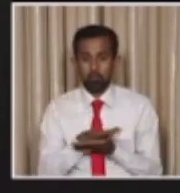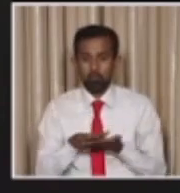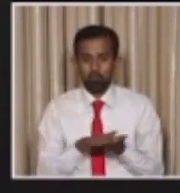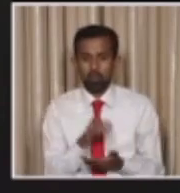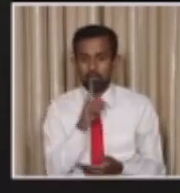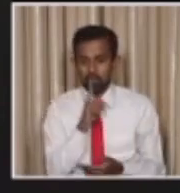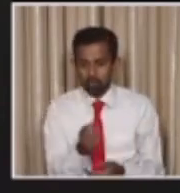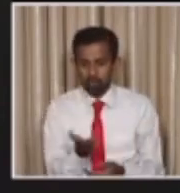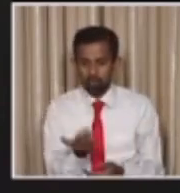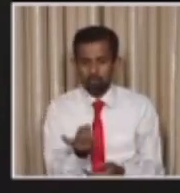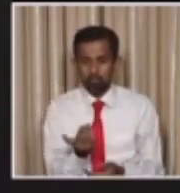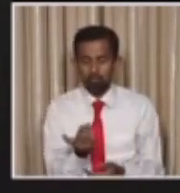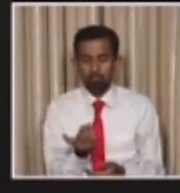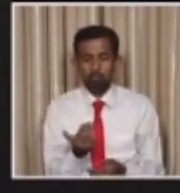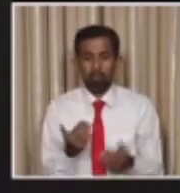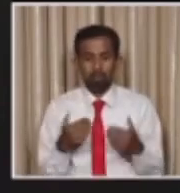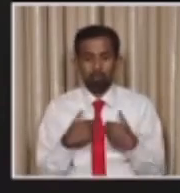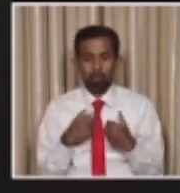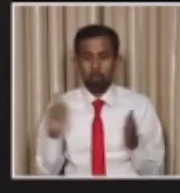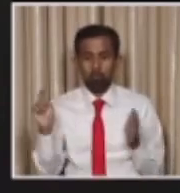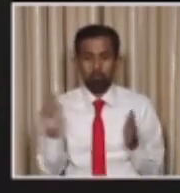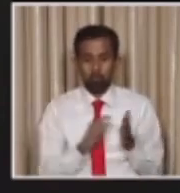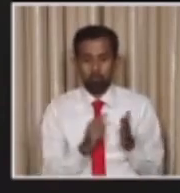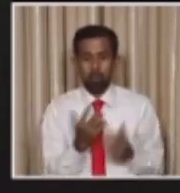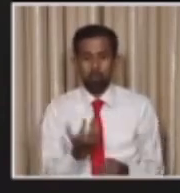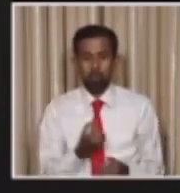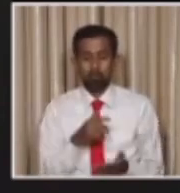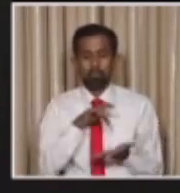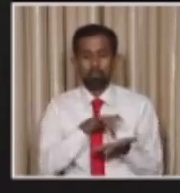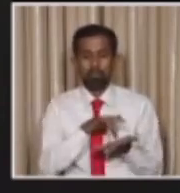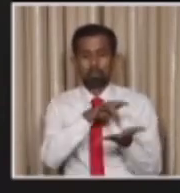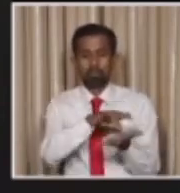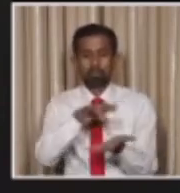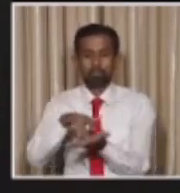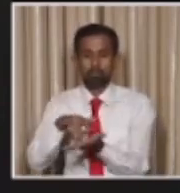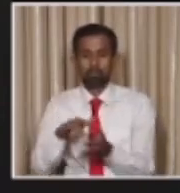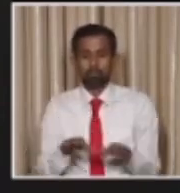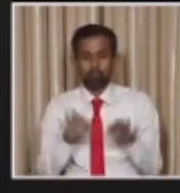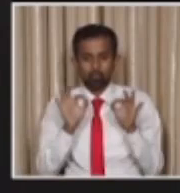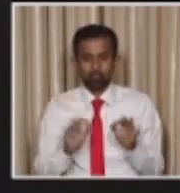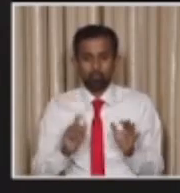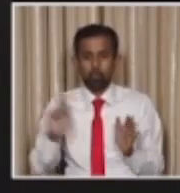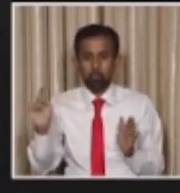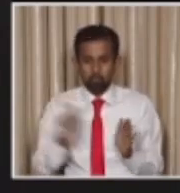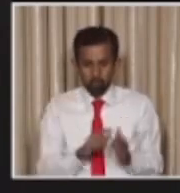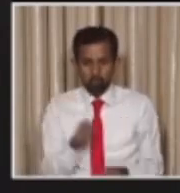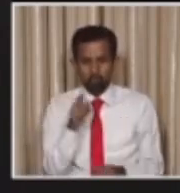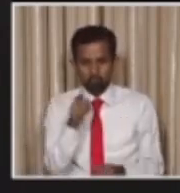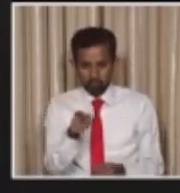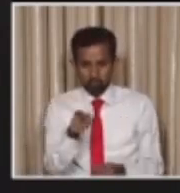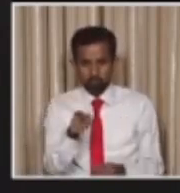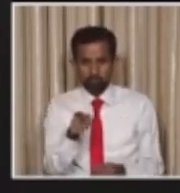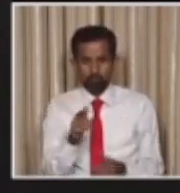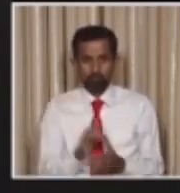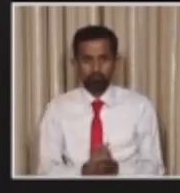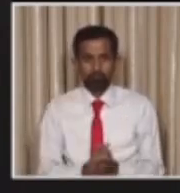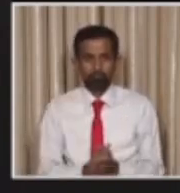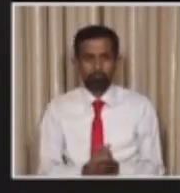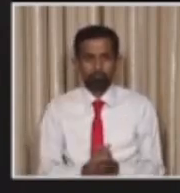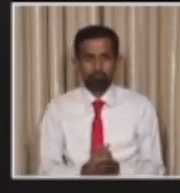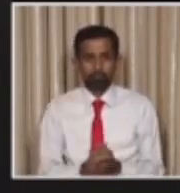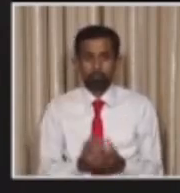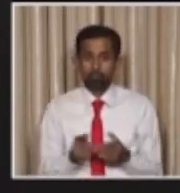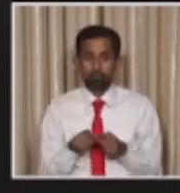කියන්න ඕනේ අපිට ආදායම් ගන්න තියෙන තැන් වලින් අපි හරියට ආදායම ගන්නවා. ඉතින් එහෙම